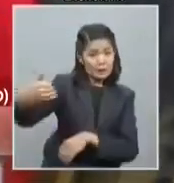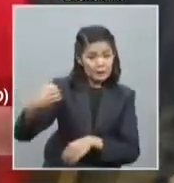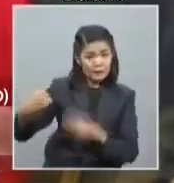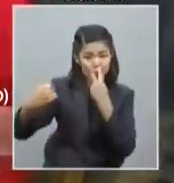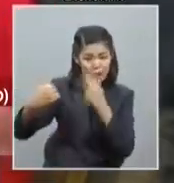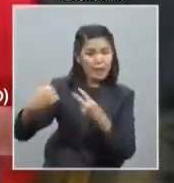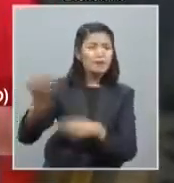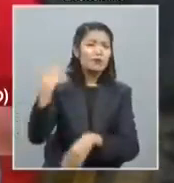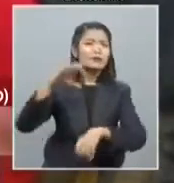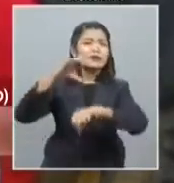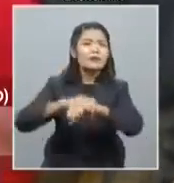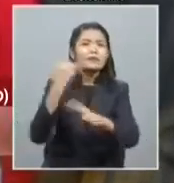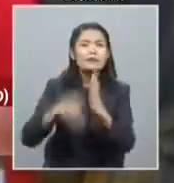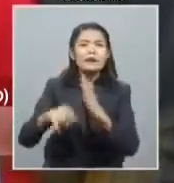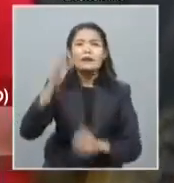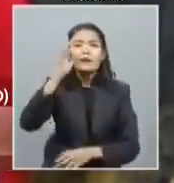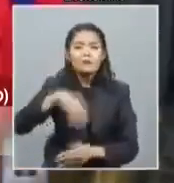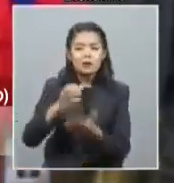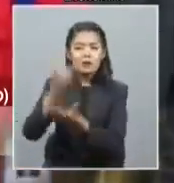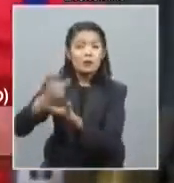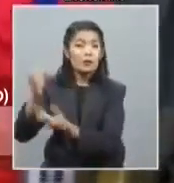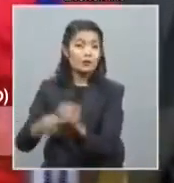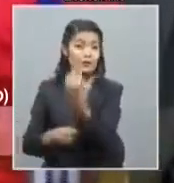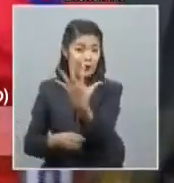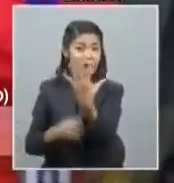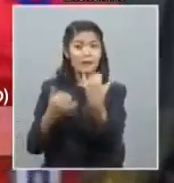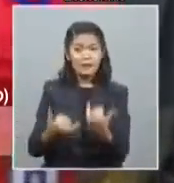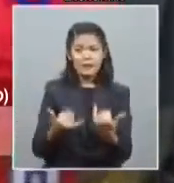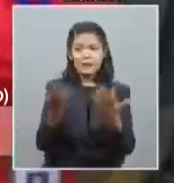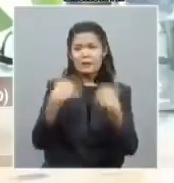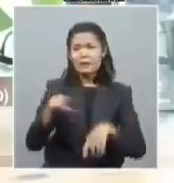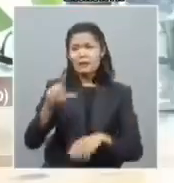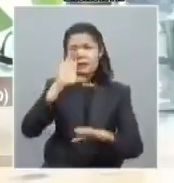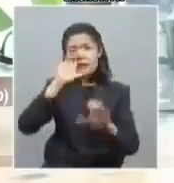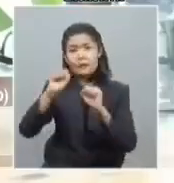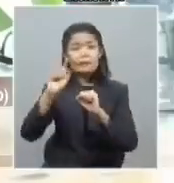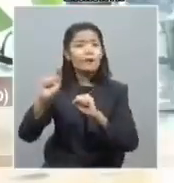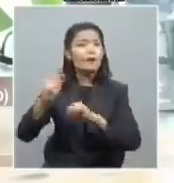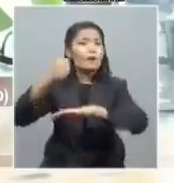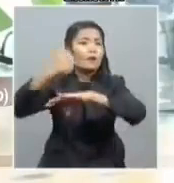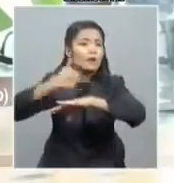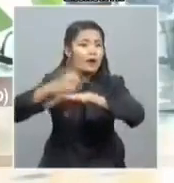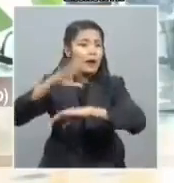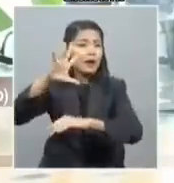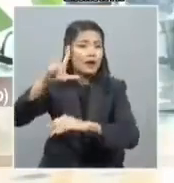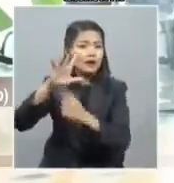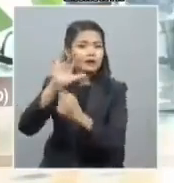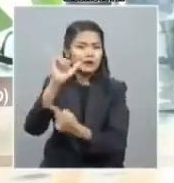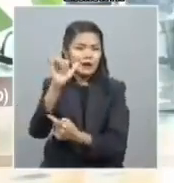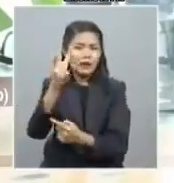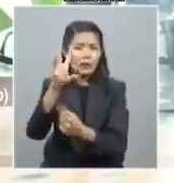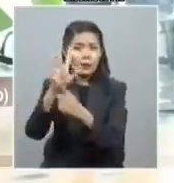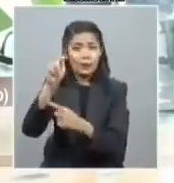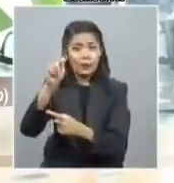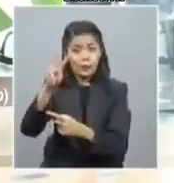5ขวดนี่ฮะเอาทีนี้มาดูความเคลื่อนไหวของหัวหน้าชัยวัฒน์บ้างเมื่อวานนี้ส่งตัวแทนนะฮะไปแ